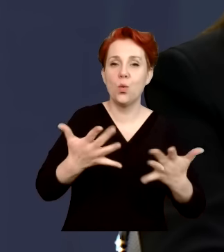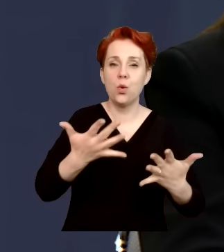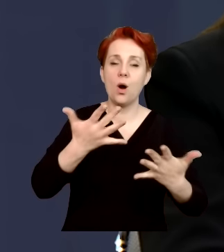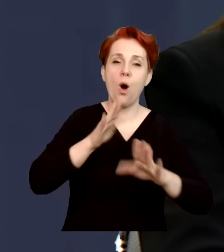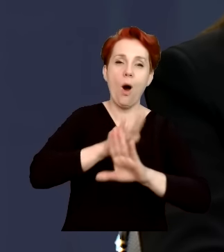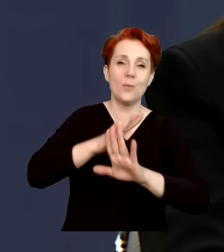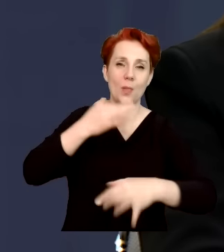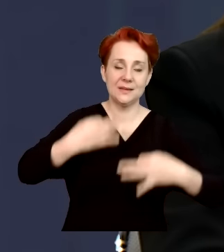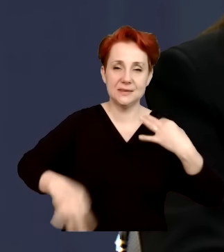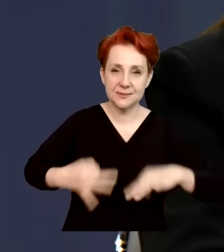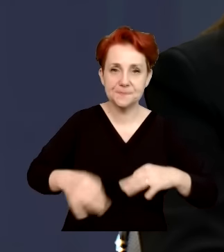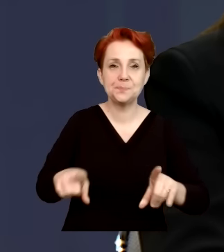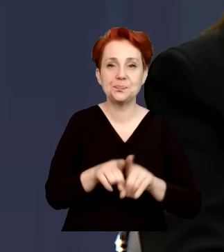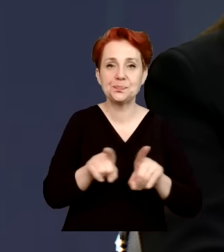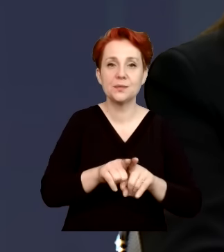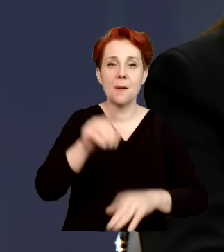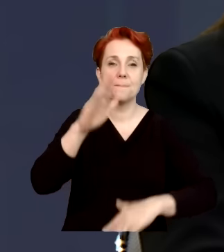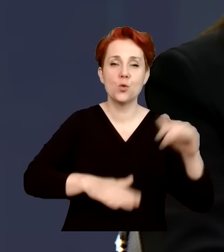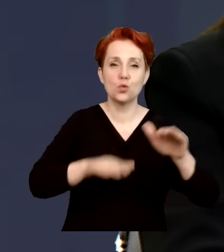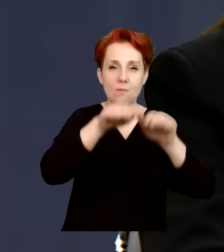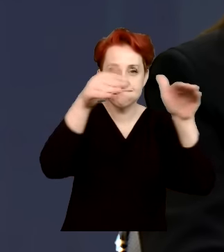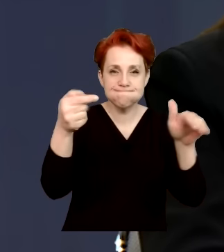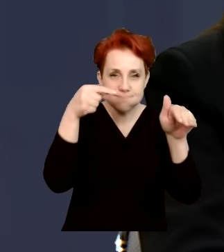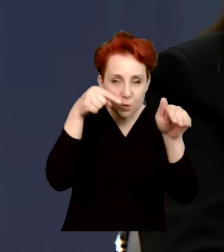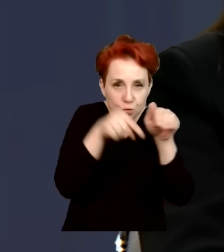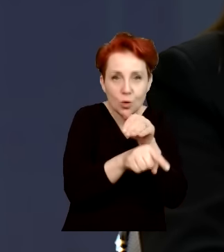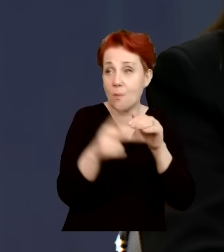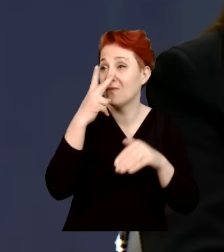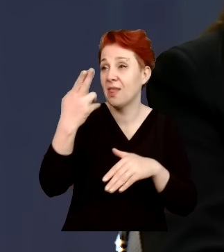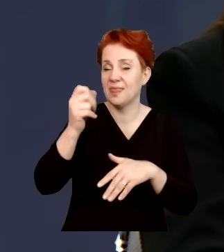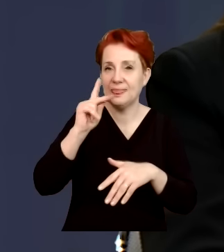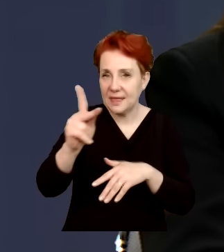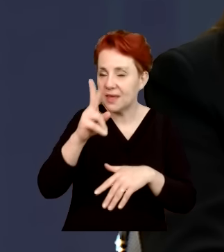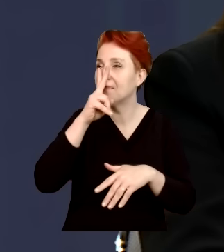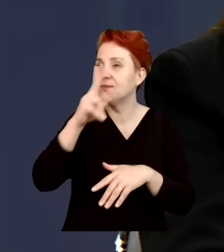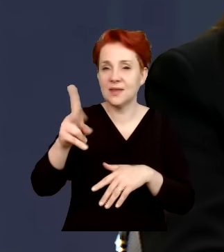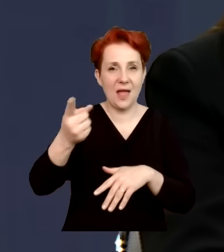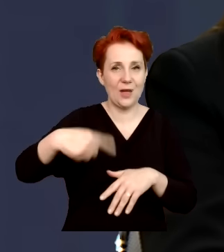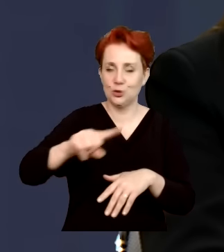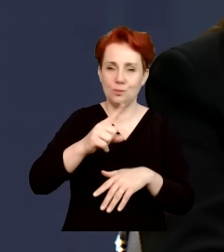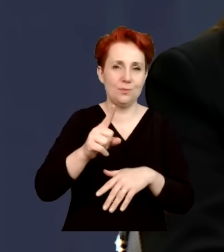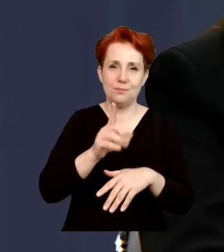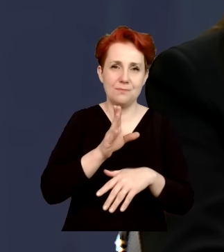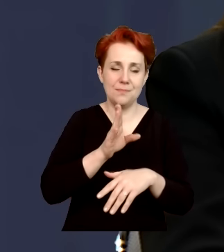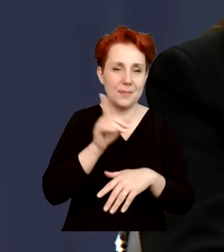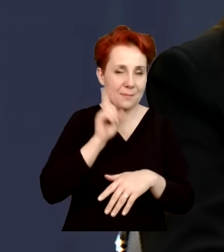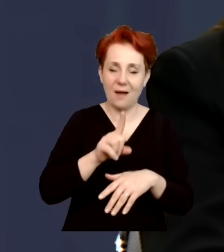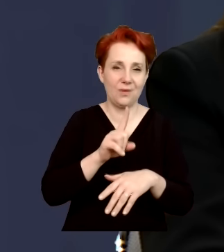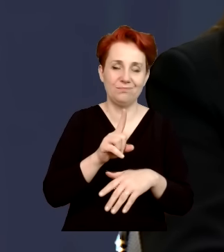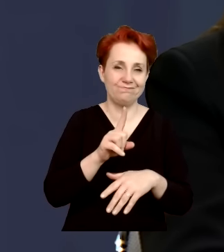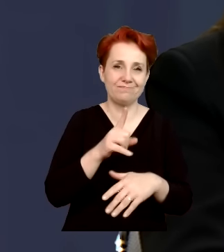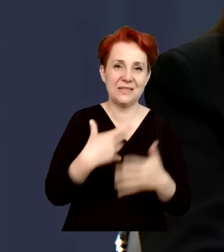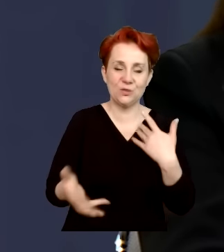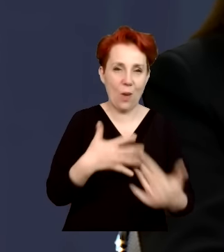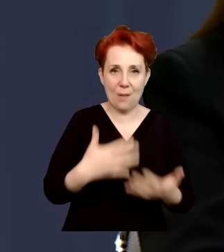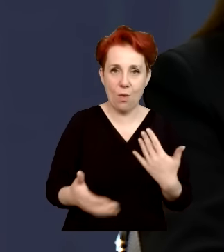jak w budowę schronów, no bo to też raport NIK-u pokazał, że mamy bardzo tutaj zabagnioną sprawę. Natomiast robienie